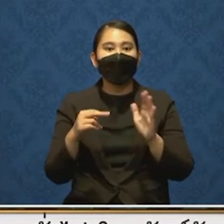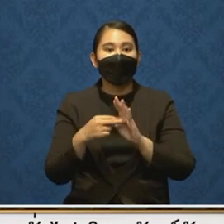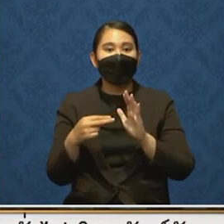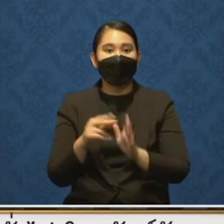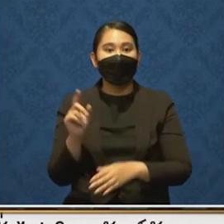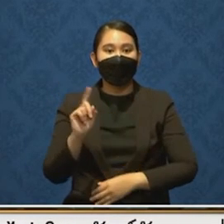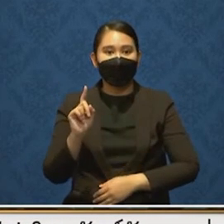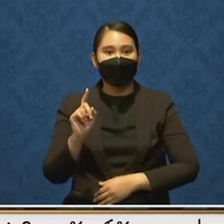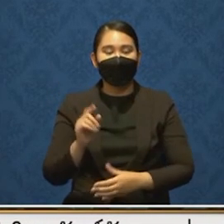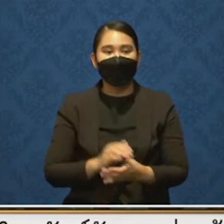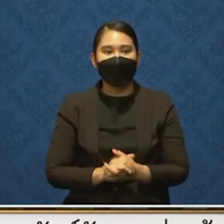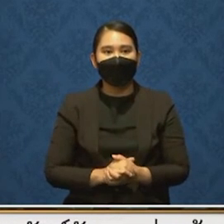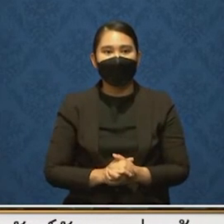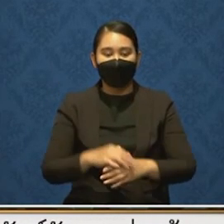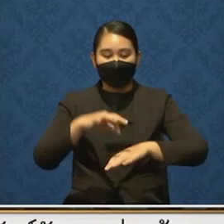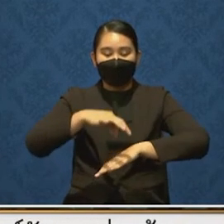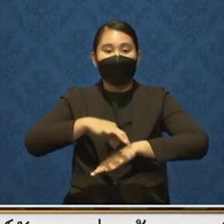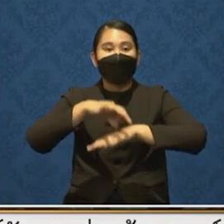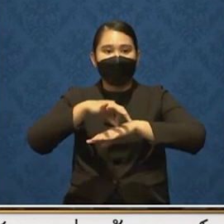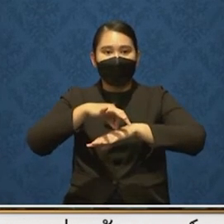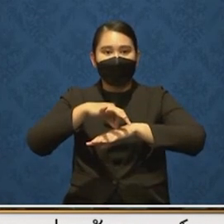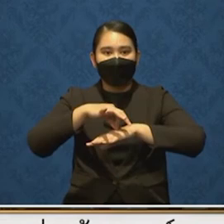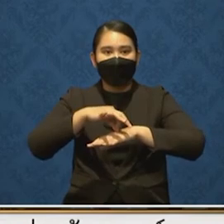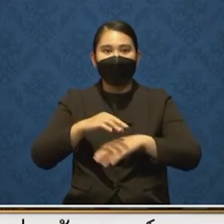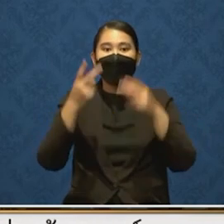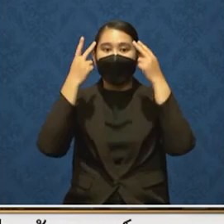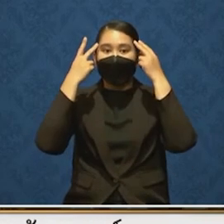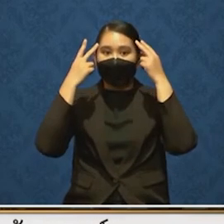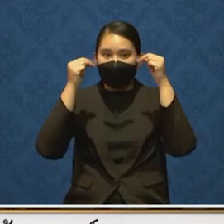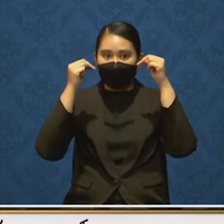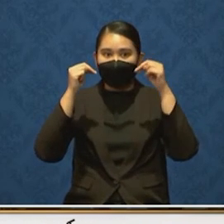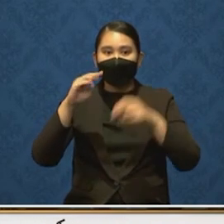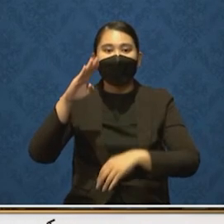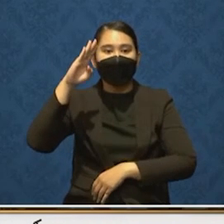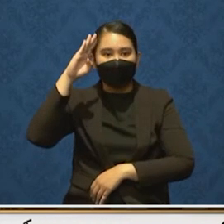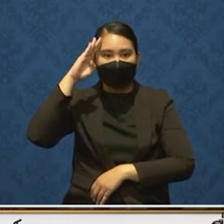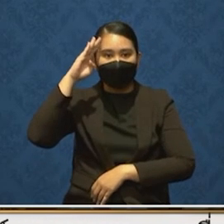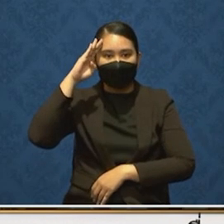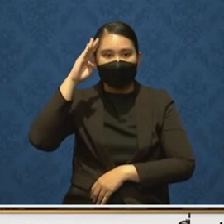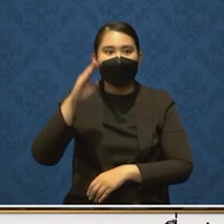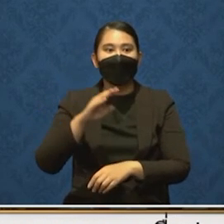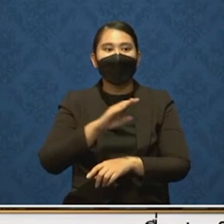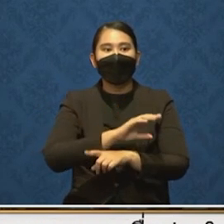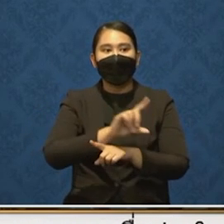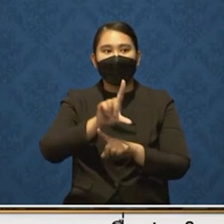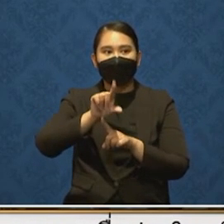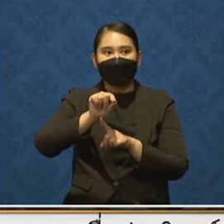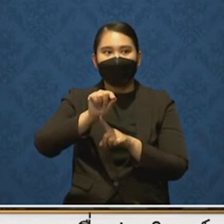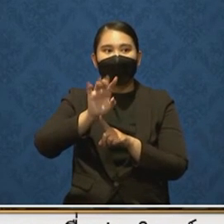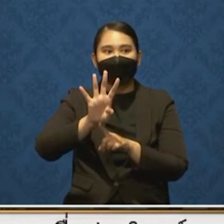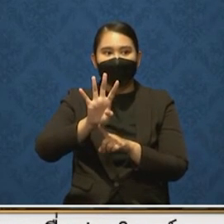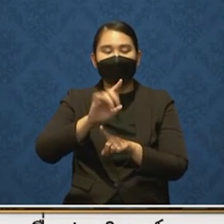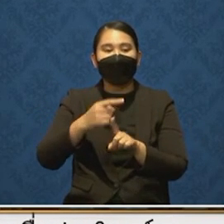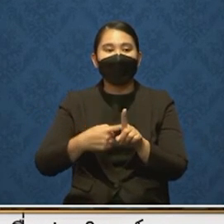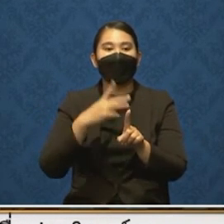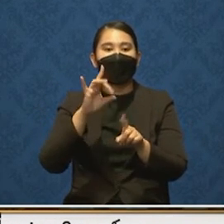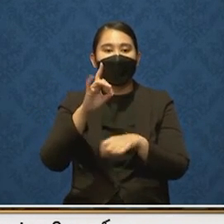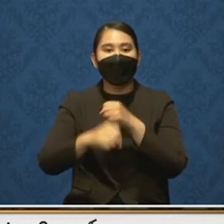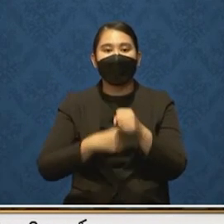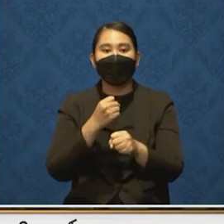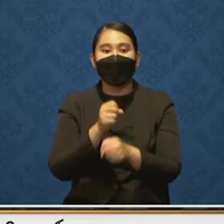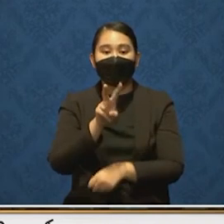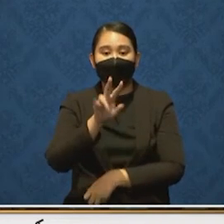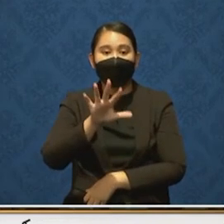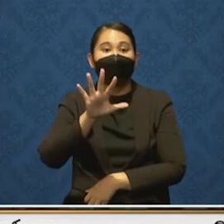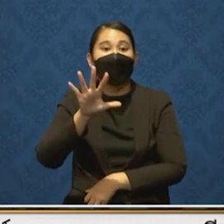องคุวยยธครงแรกเมื่อวันที่ 24 สิ่หา 57 นะครับมนจะตอง